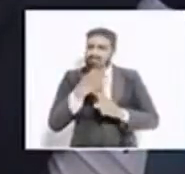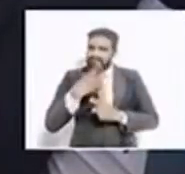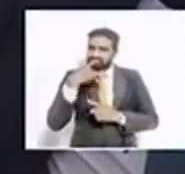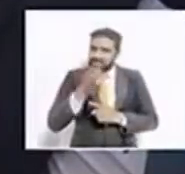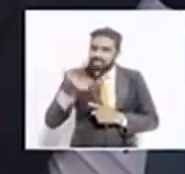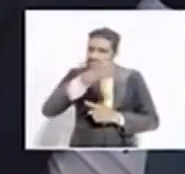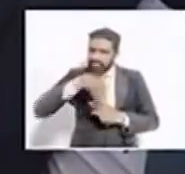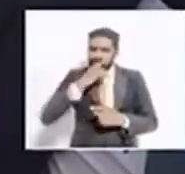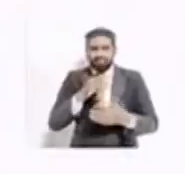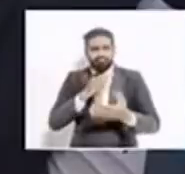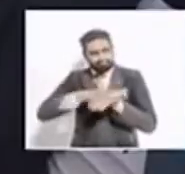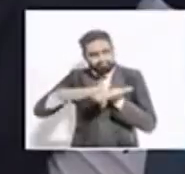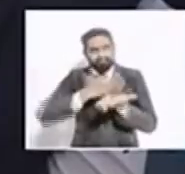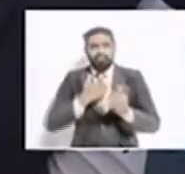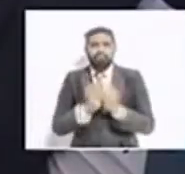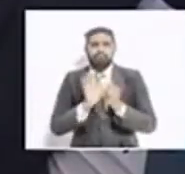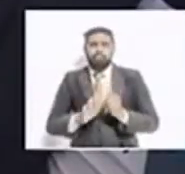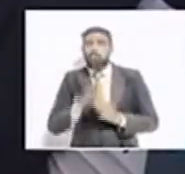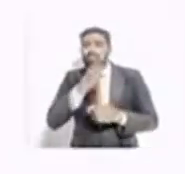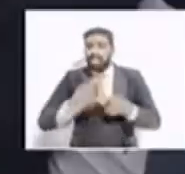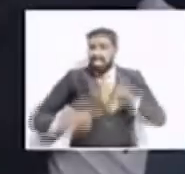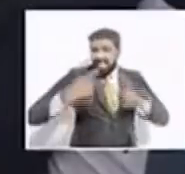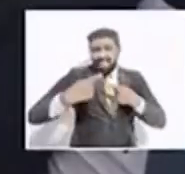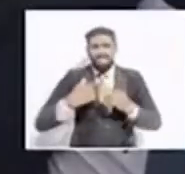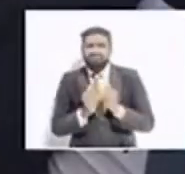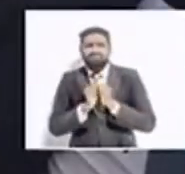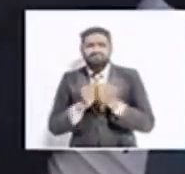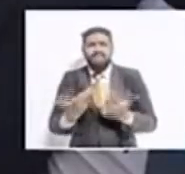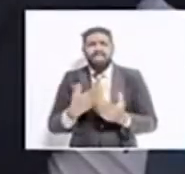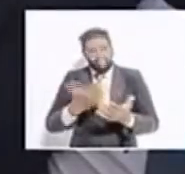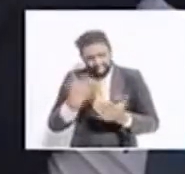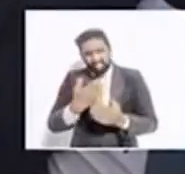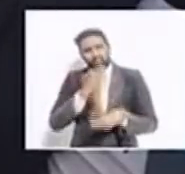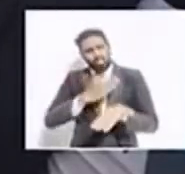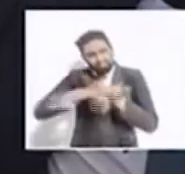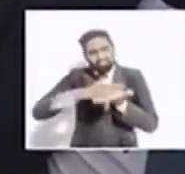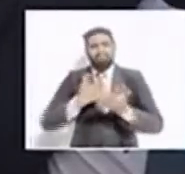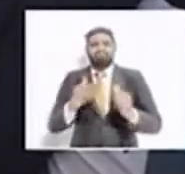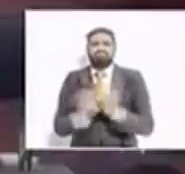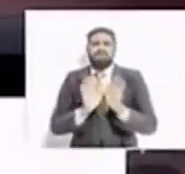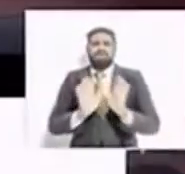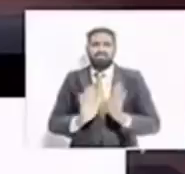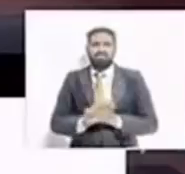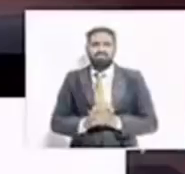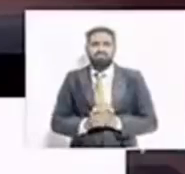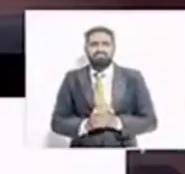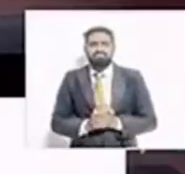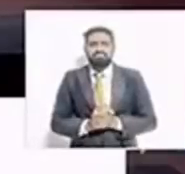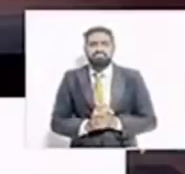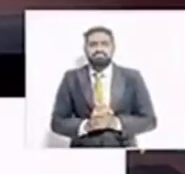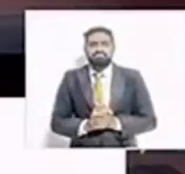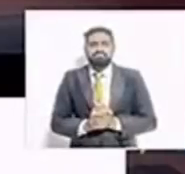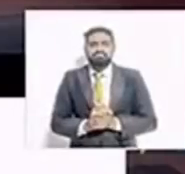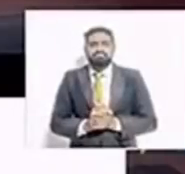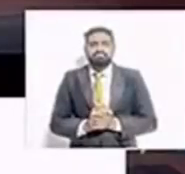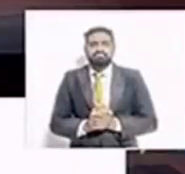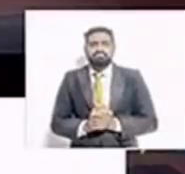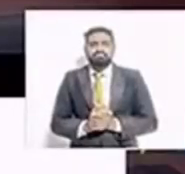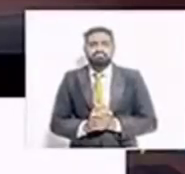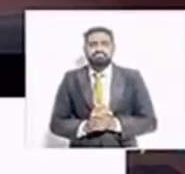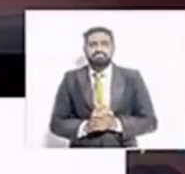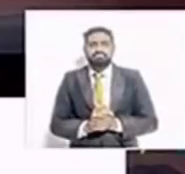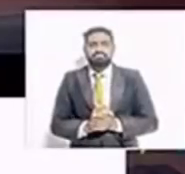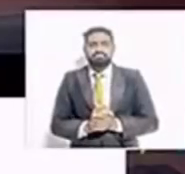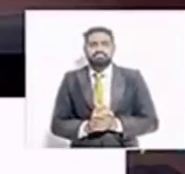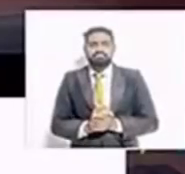talking against us. Last ගරු දිනේෂ් ගුණවර්ධන අමාත්‍යතුමා විසින් කරන